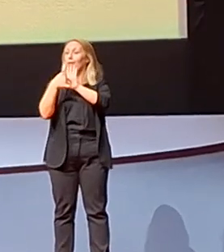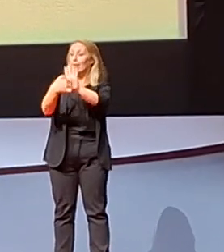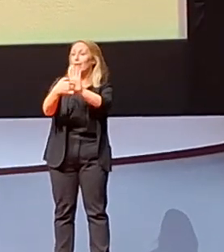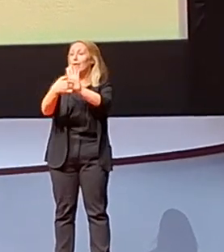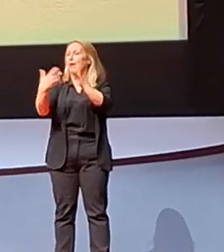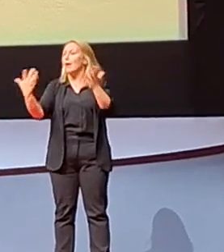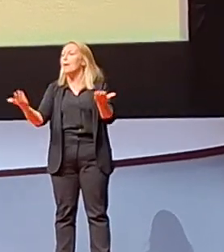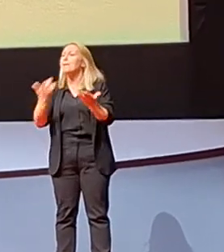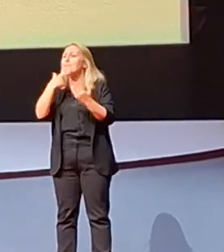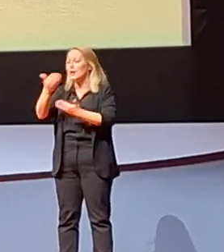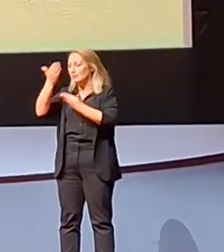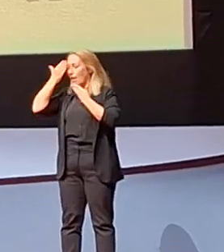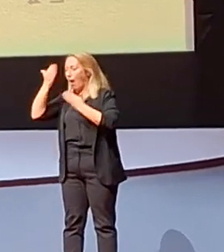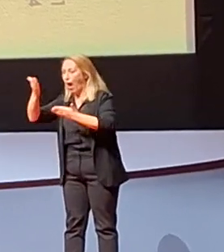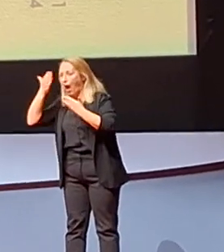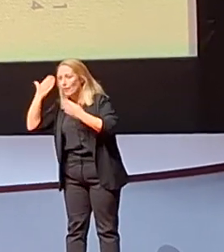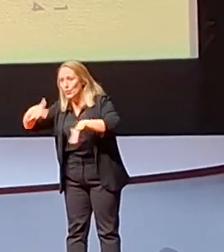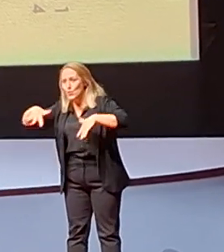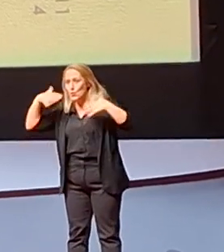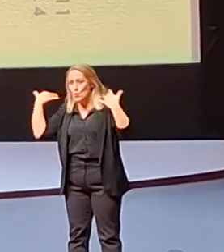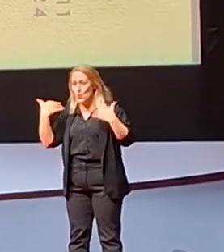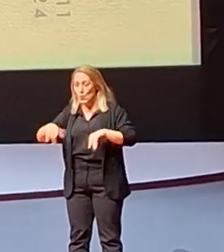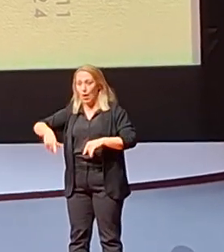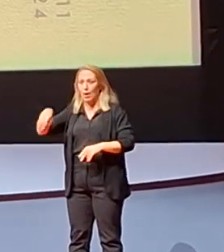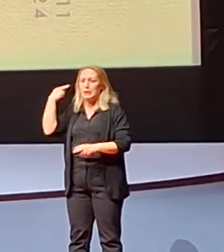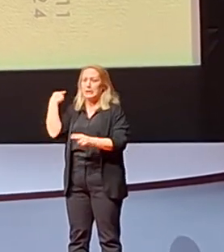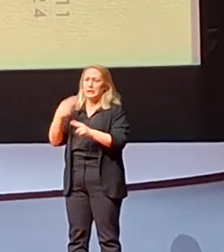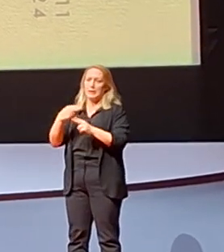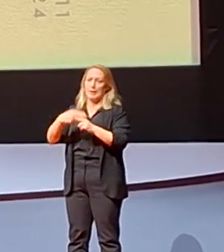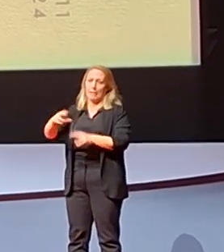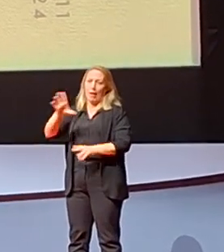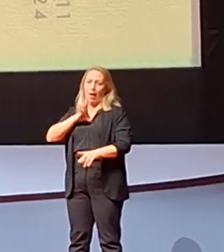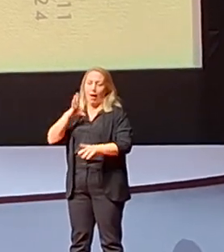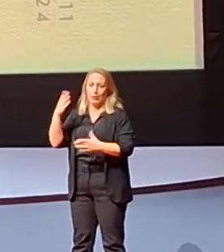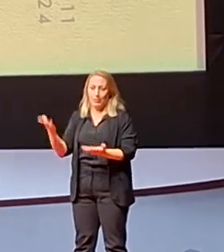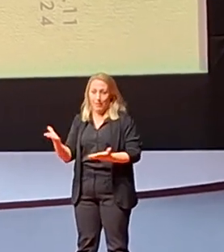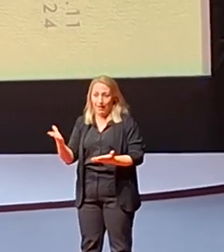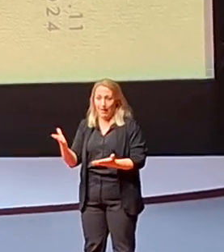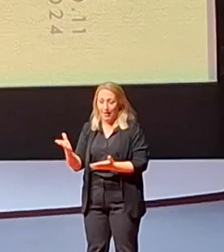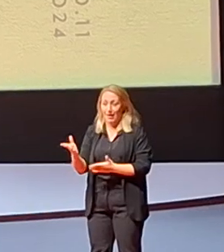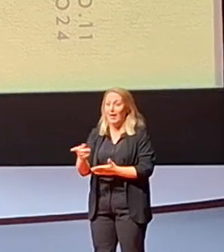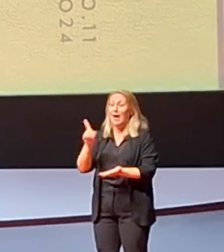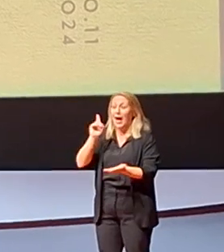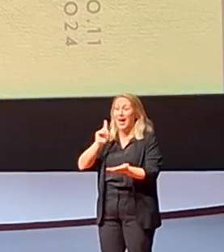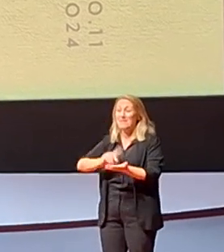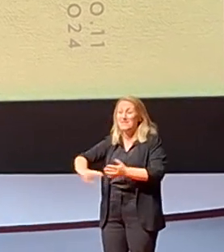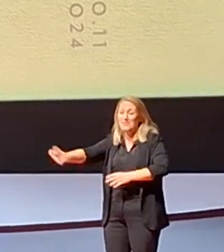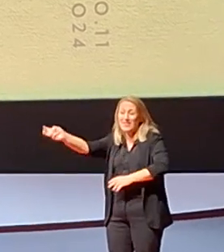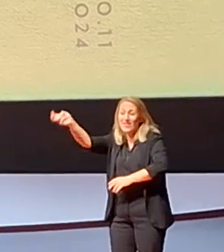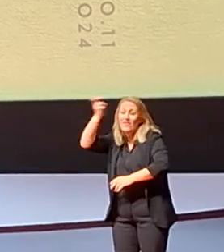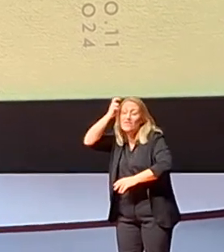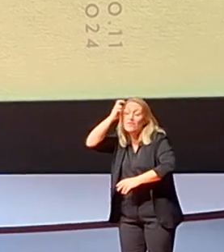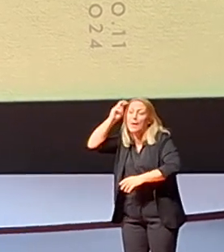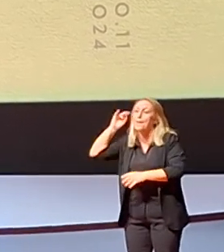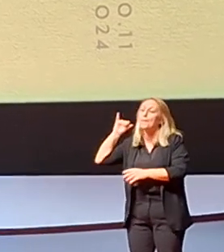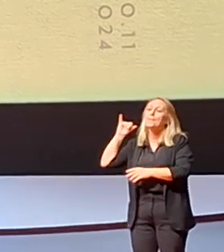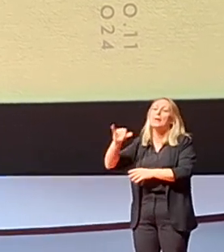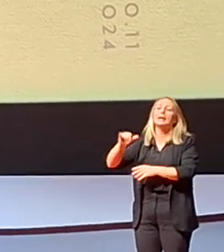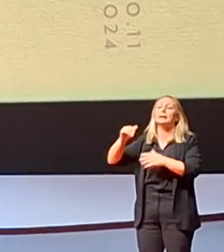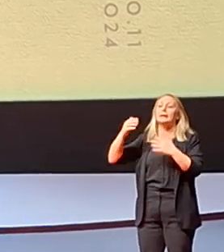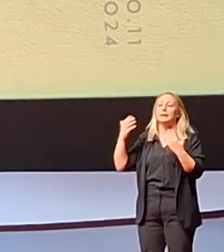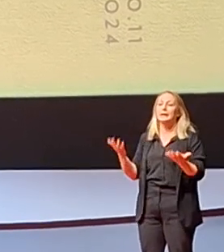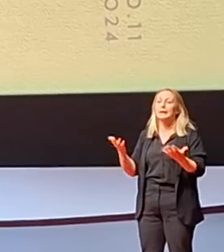συναρπαστικά αφιερώματα, μεγάλα ονόματα, αλλά δεν πρέπει ποτέ να λησμονούμε ότι όλα